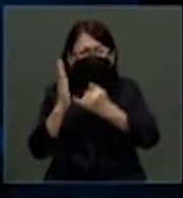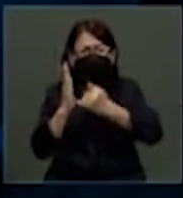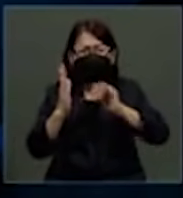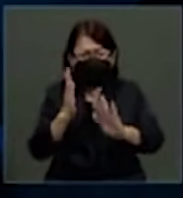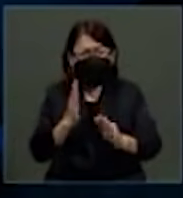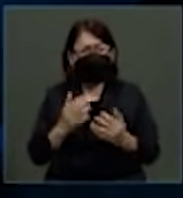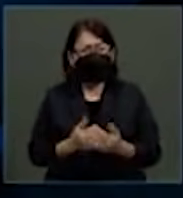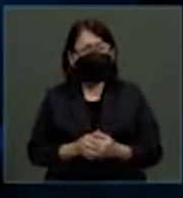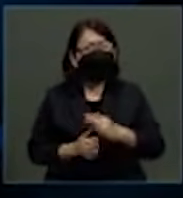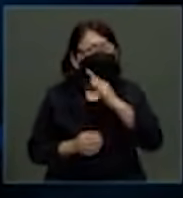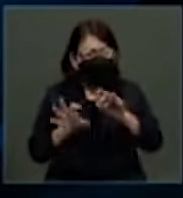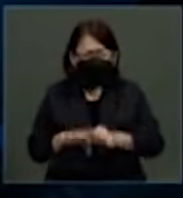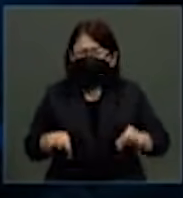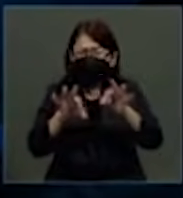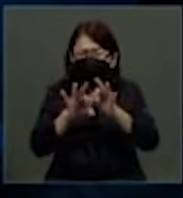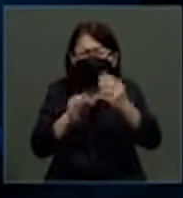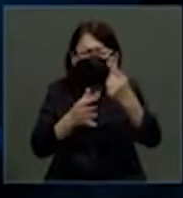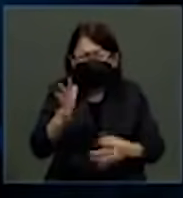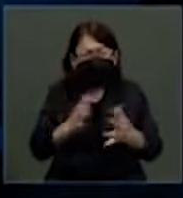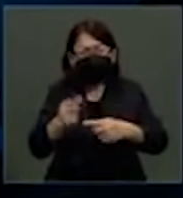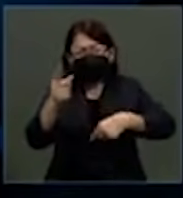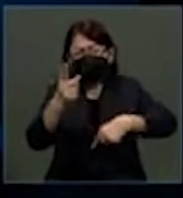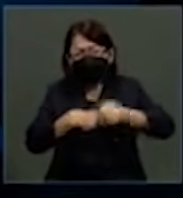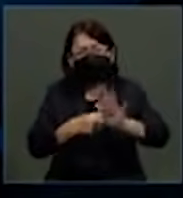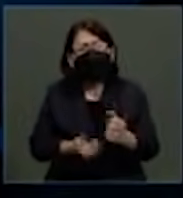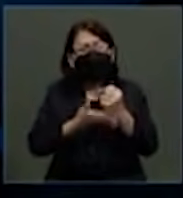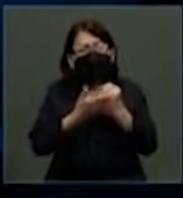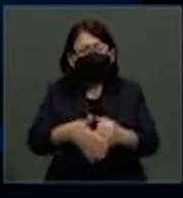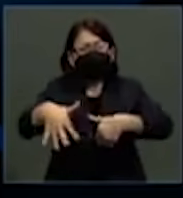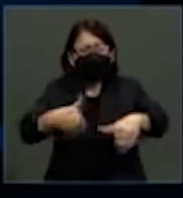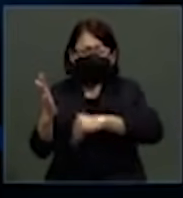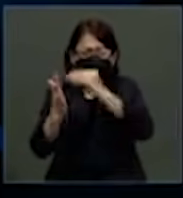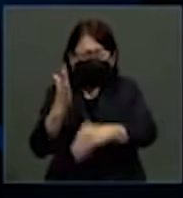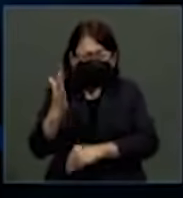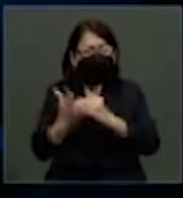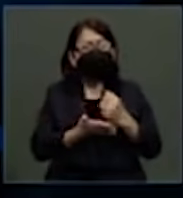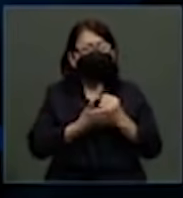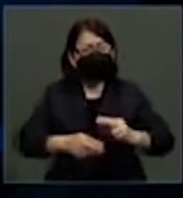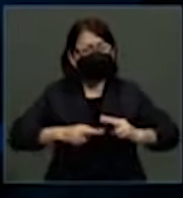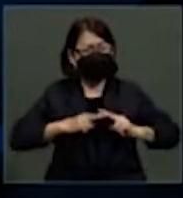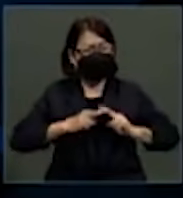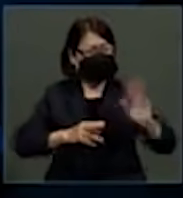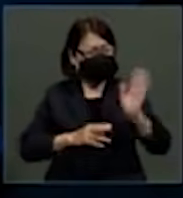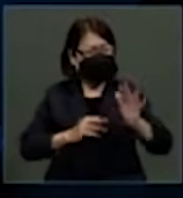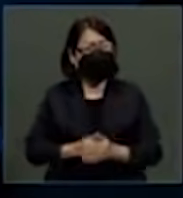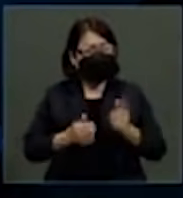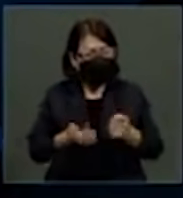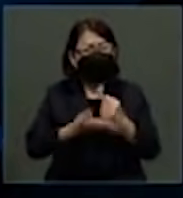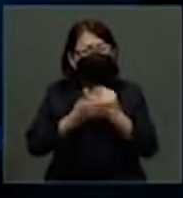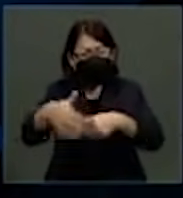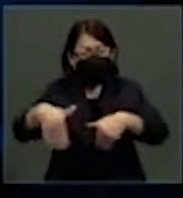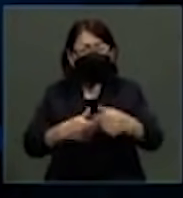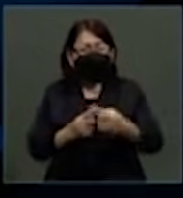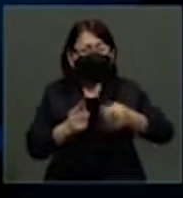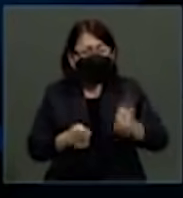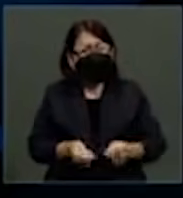ศนะครับให้ประชาชนหลีกเลี่ยงหรือชะลอการเดินทางข้ามพื้นที่จังหวัดในช่วงเวลานี้โดยไม่มีเหตุจำเป็นเพื่อประโยชน์ส่